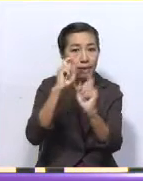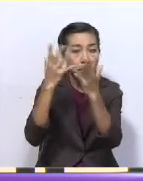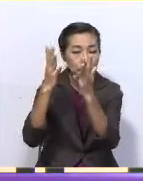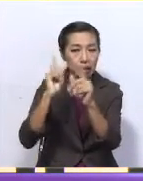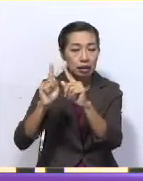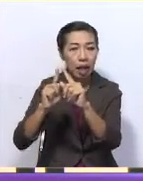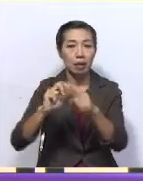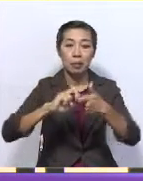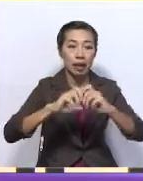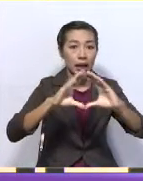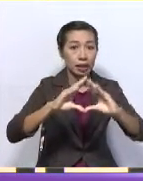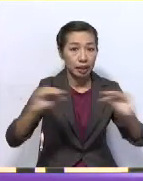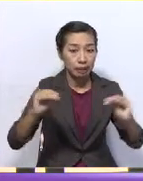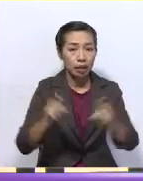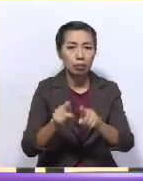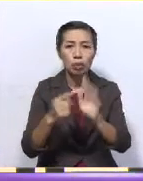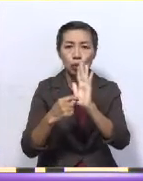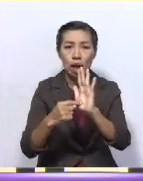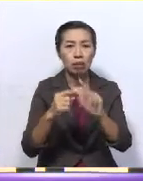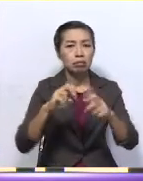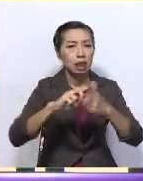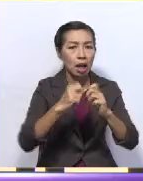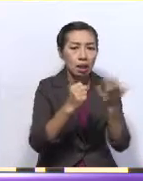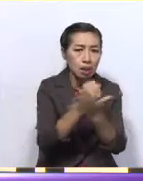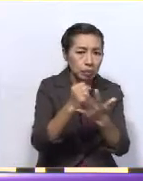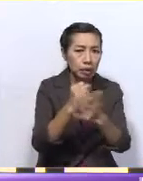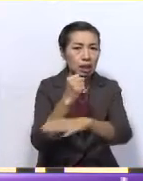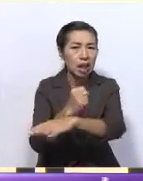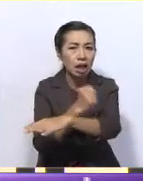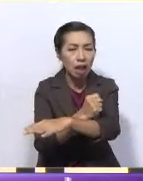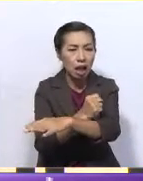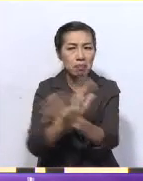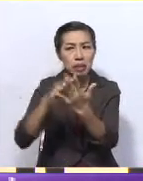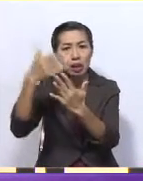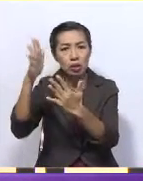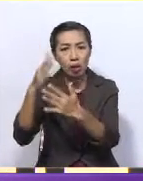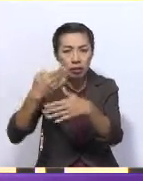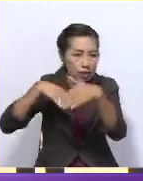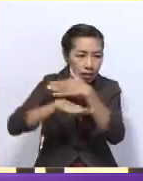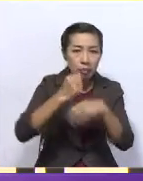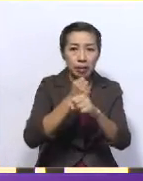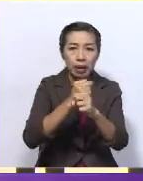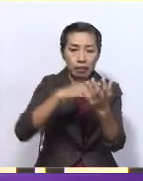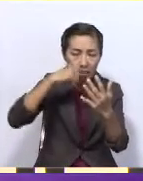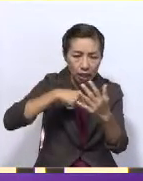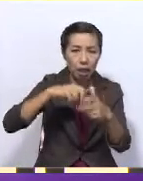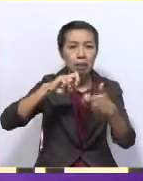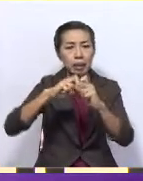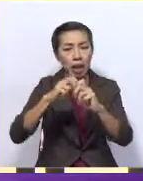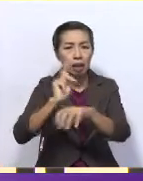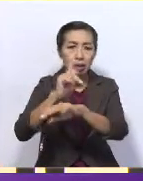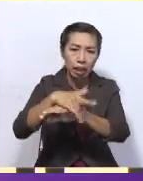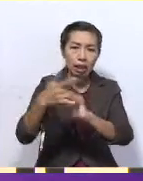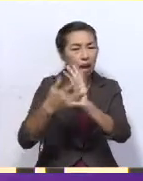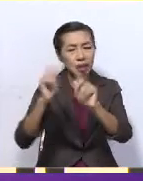ล้วก็มีความสงบเรียบร้อยเช่นปัญหายาเสพติดปัญหาแรงงานต่างด้าวผู้หลบหนีเข้าเมืองปัญหาไซเบอร์หรือแม้กระทั่งปัญหาใน